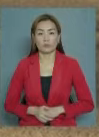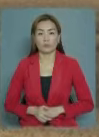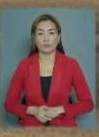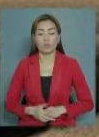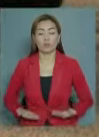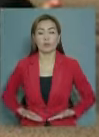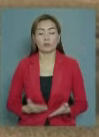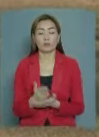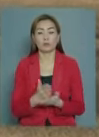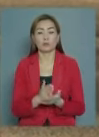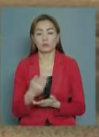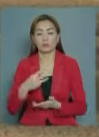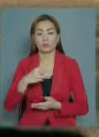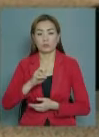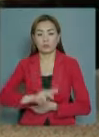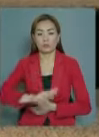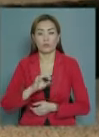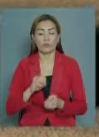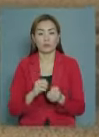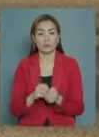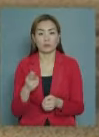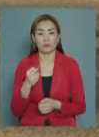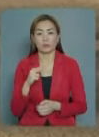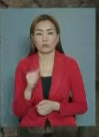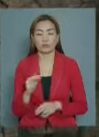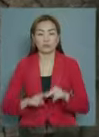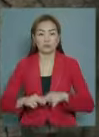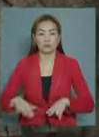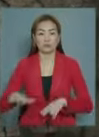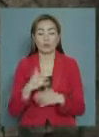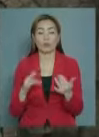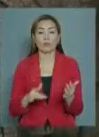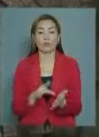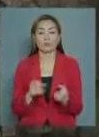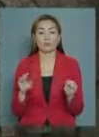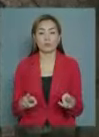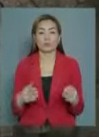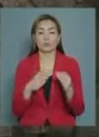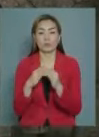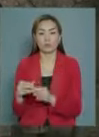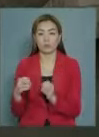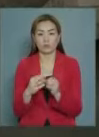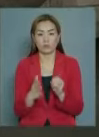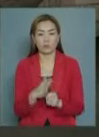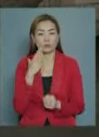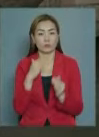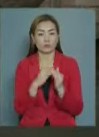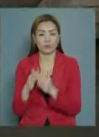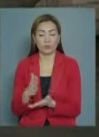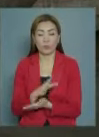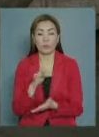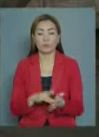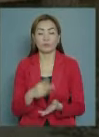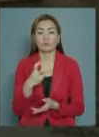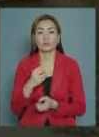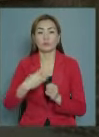тұрып келатырмыз. Енді мына саябақ әйтеуір Құдайға шүкір баяғыда шәкірдің кезінде салған. Бүгінде қалада апатты деп танылған 15-ке жуық үй бар.